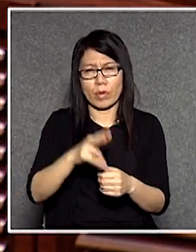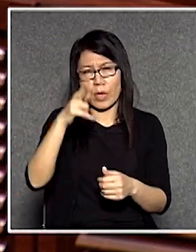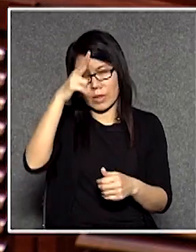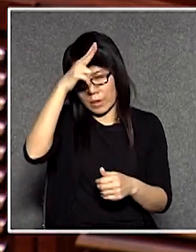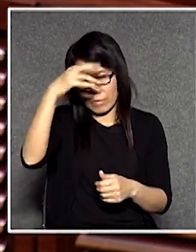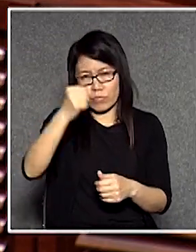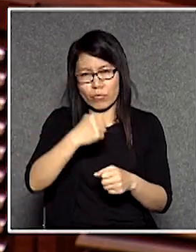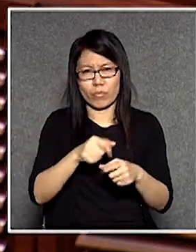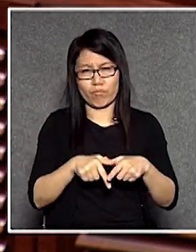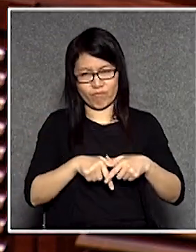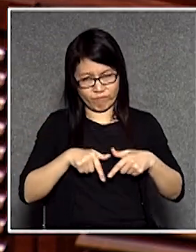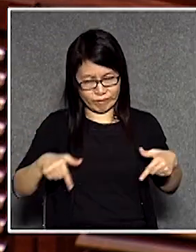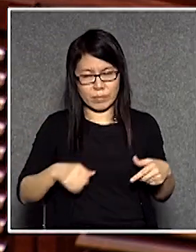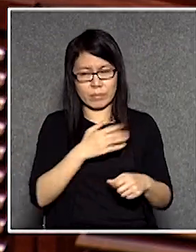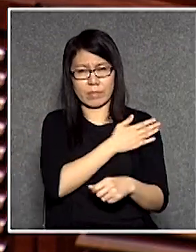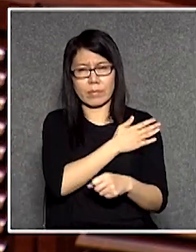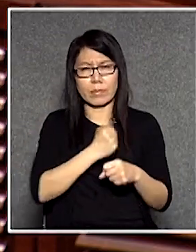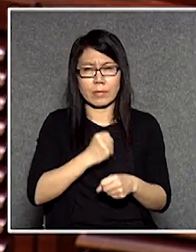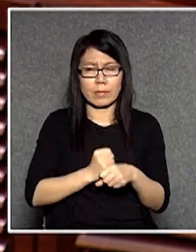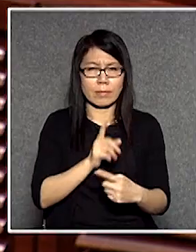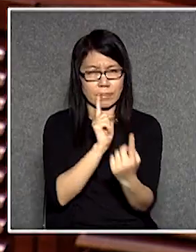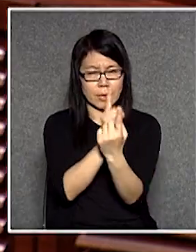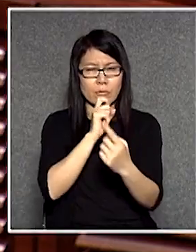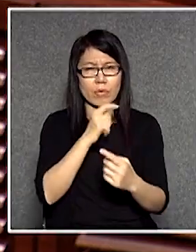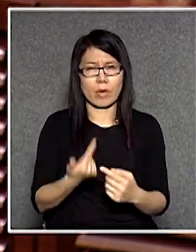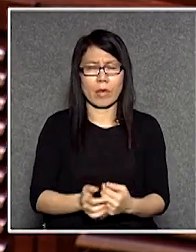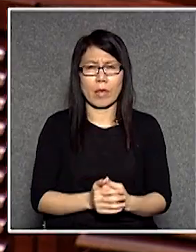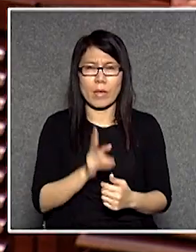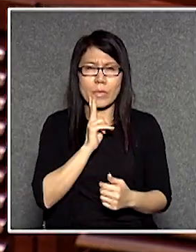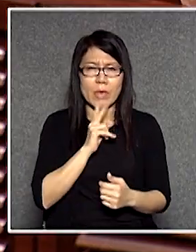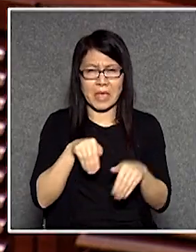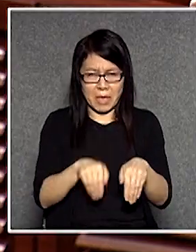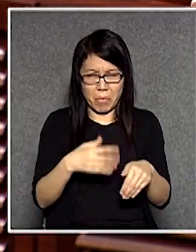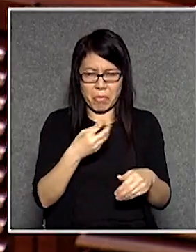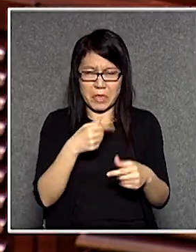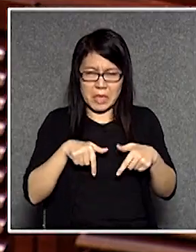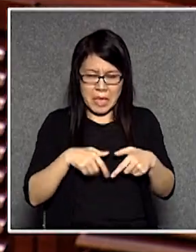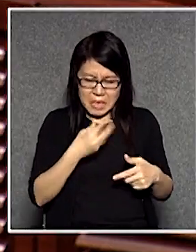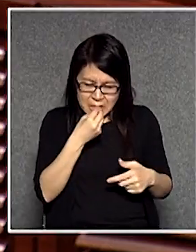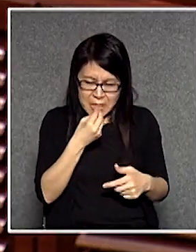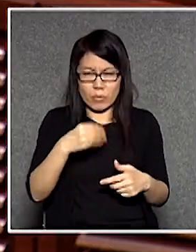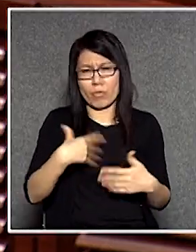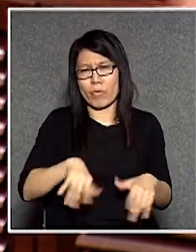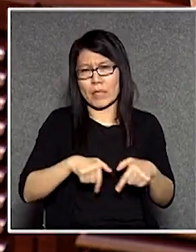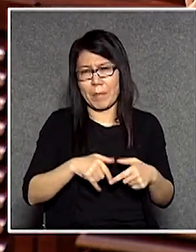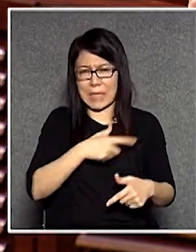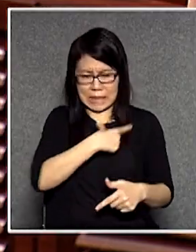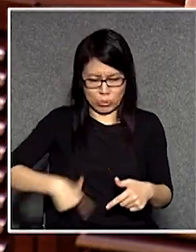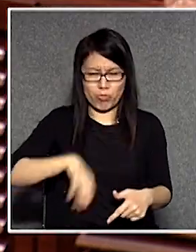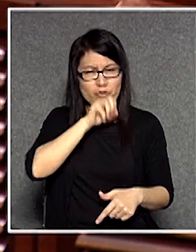求胆自大，敢于面对一些被狗食了良心的议员，跟他们说